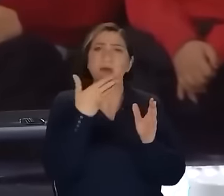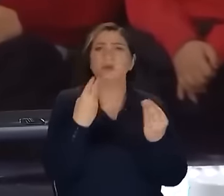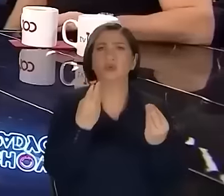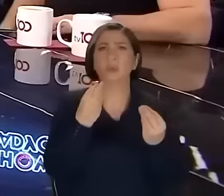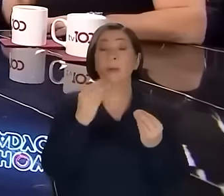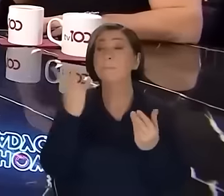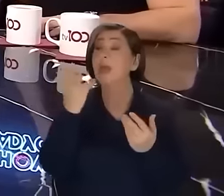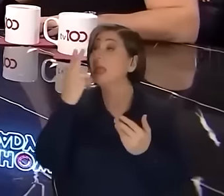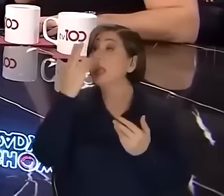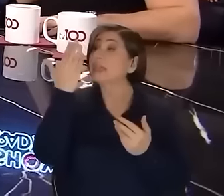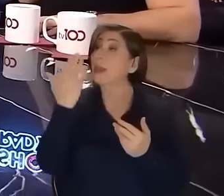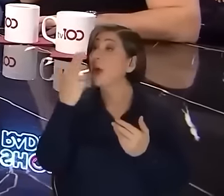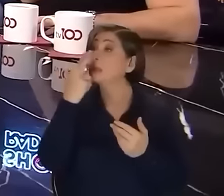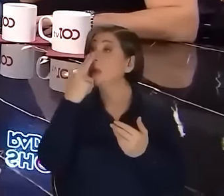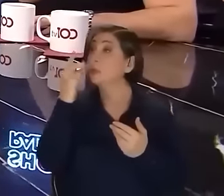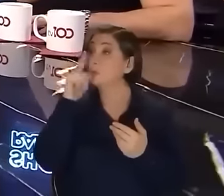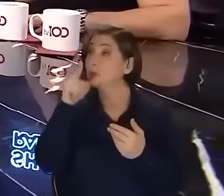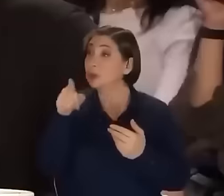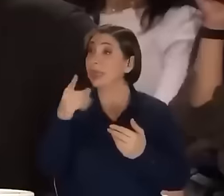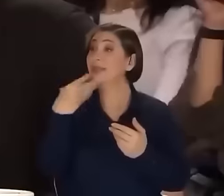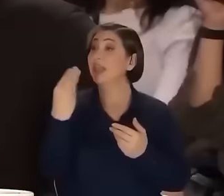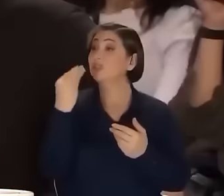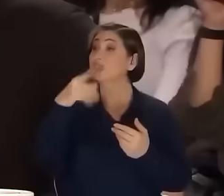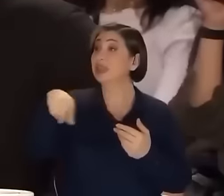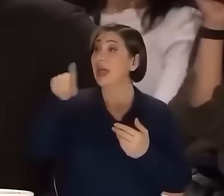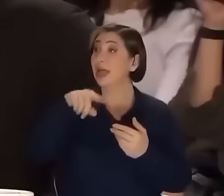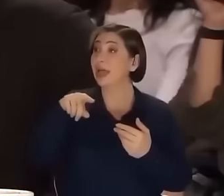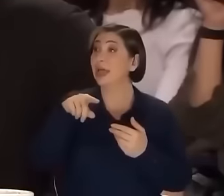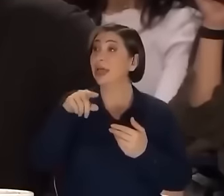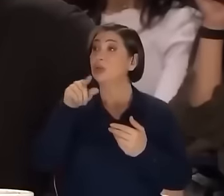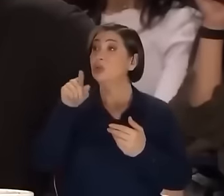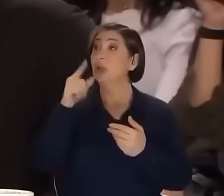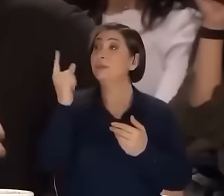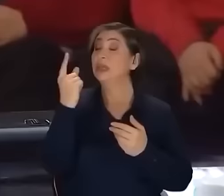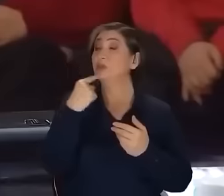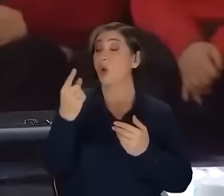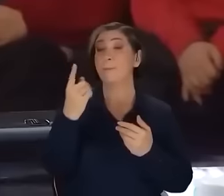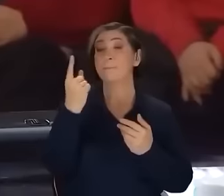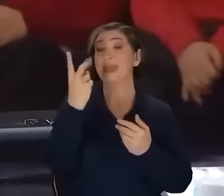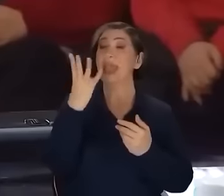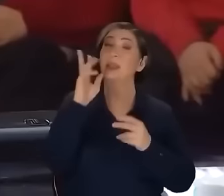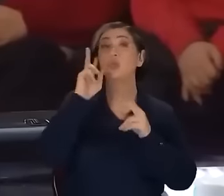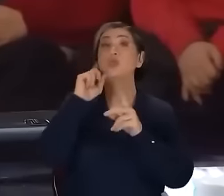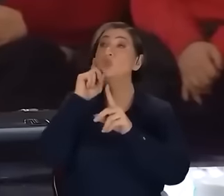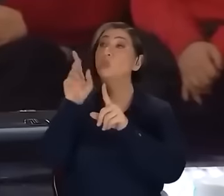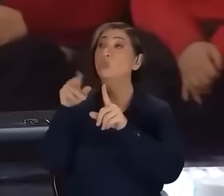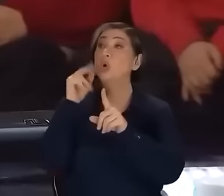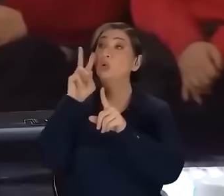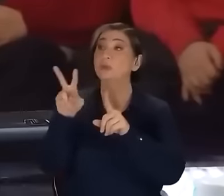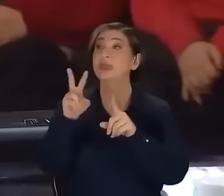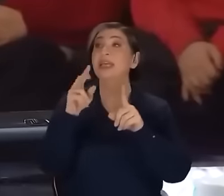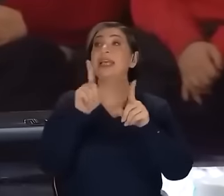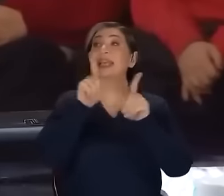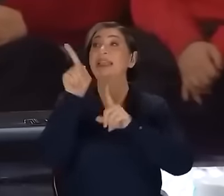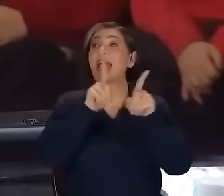de ben de yakıştırıyorum belki ama belki izleme alışkanlıkları açısından yani belki gençler ya yani şöyle şeyler duydum. Bir iki yerde duydum. Yani diyor ki